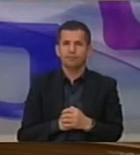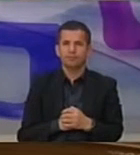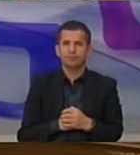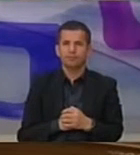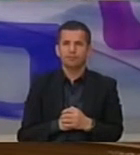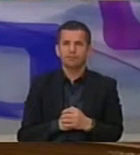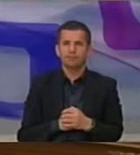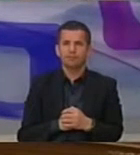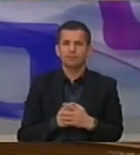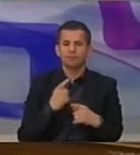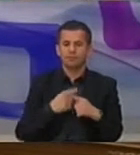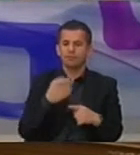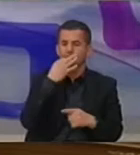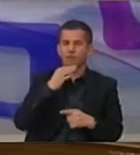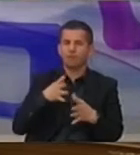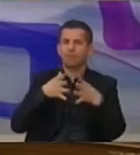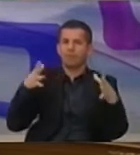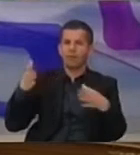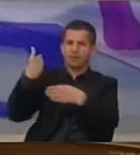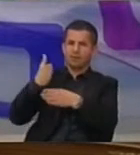për të rritur përkrahjen